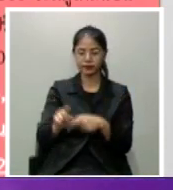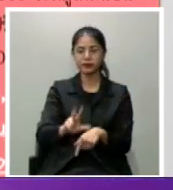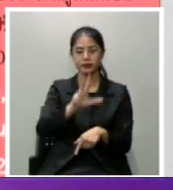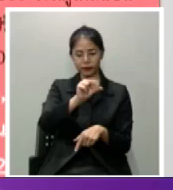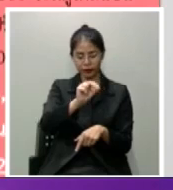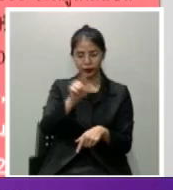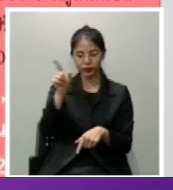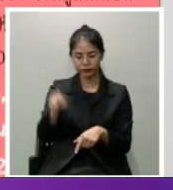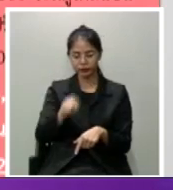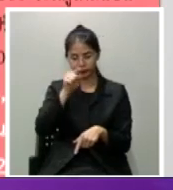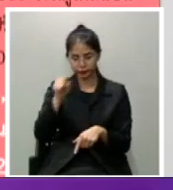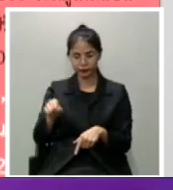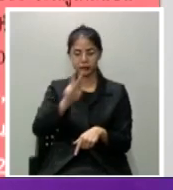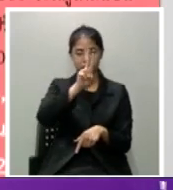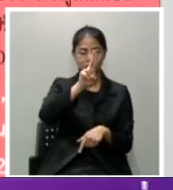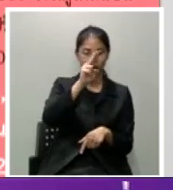30% ก็คือ